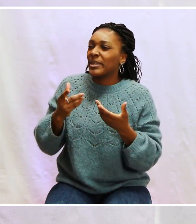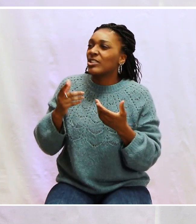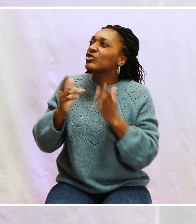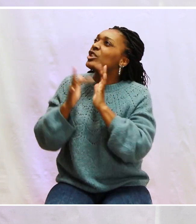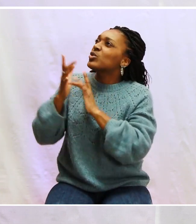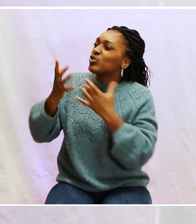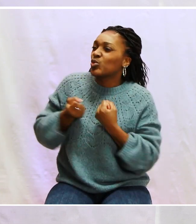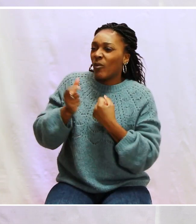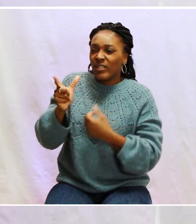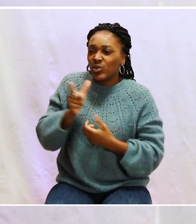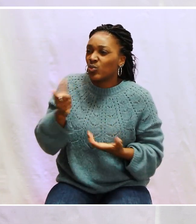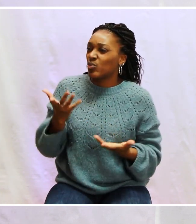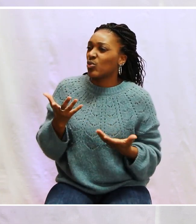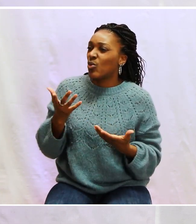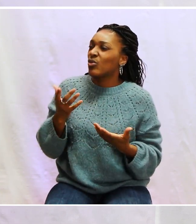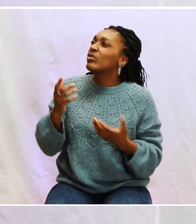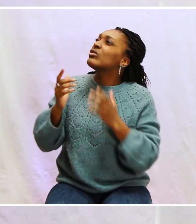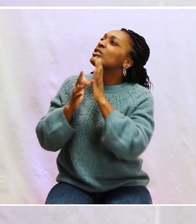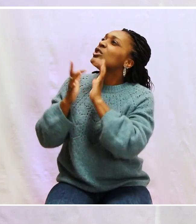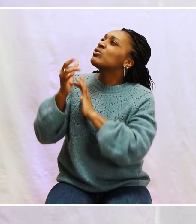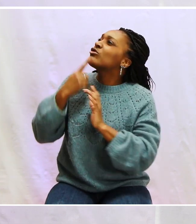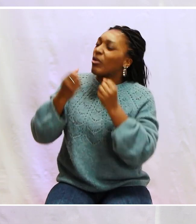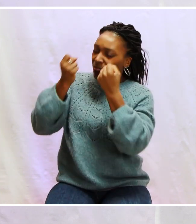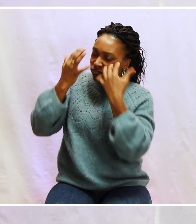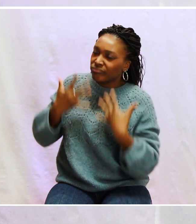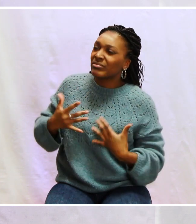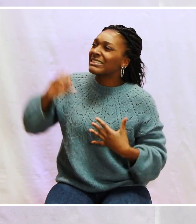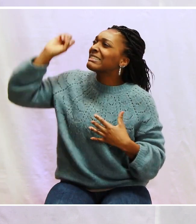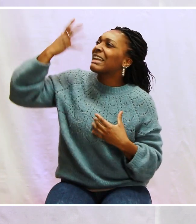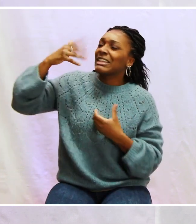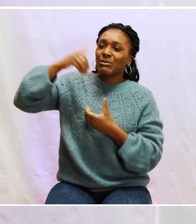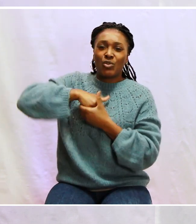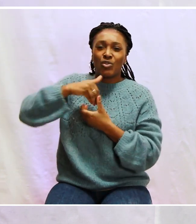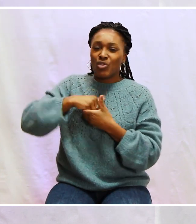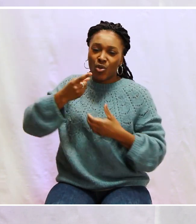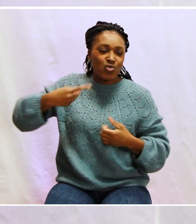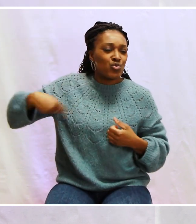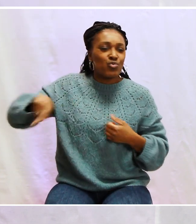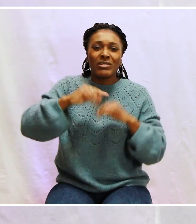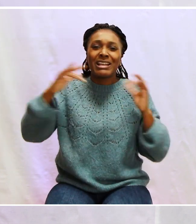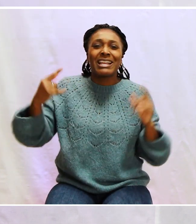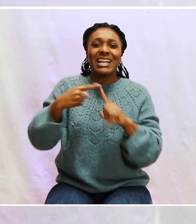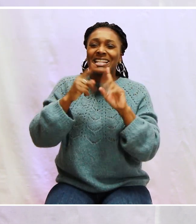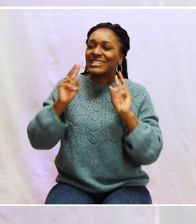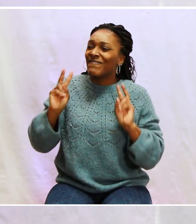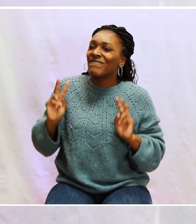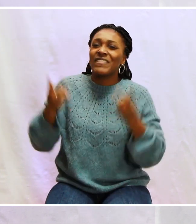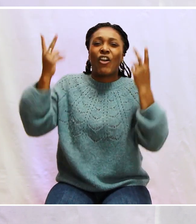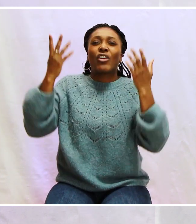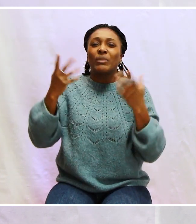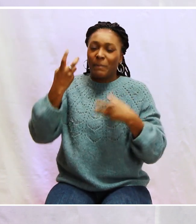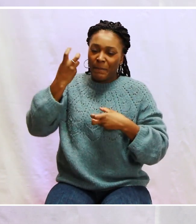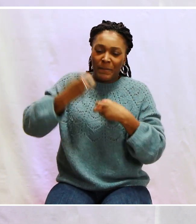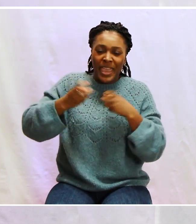par Jésus-Christ, on a son sang versé sur nous, on a son esprit en nous, nous sommes l'église vivante de Jésus-Christ, des pierres